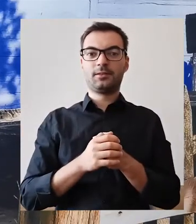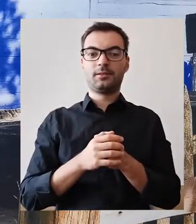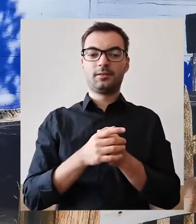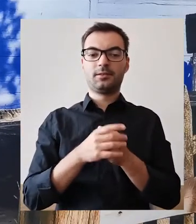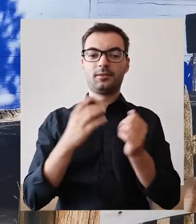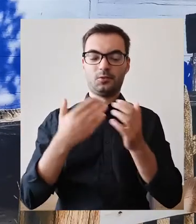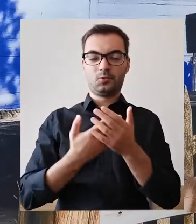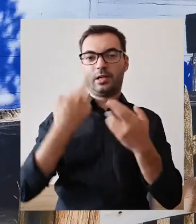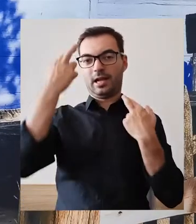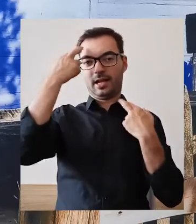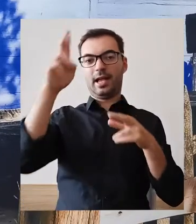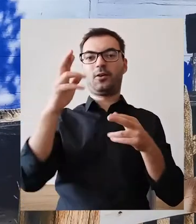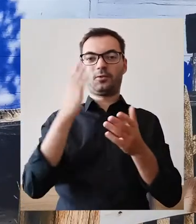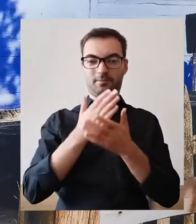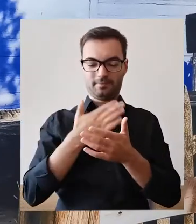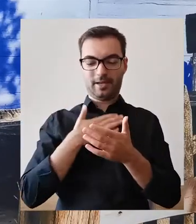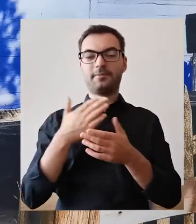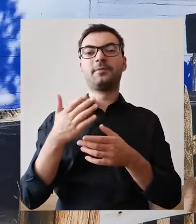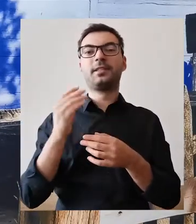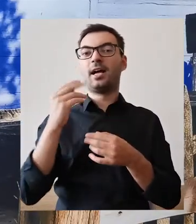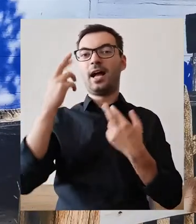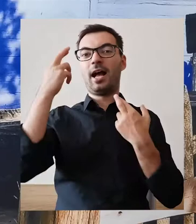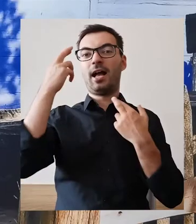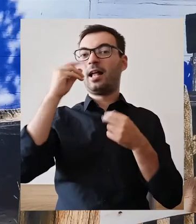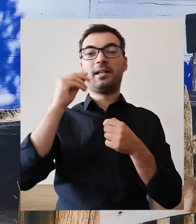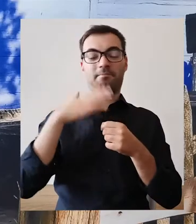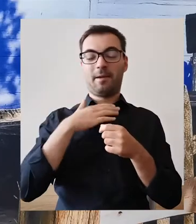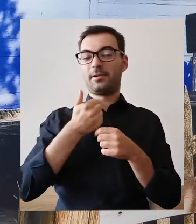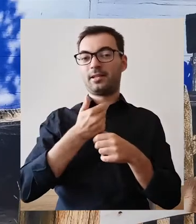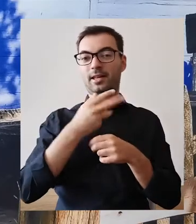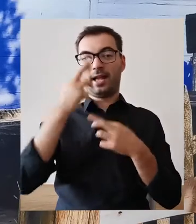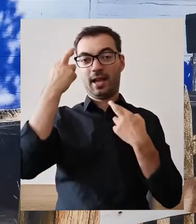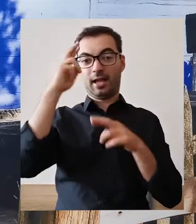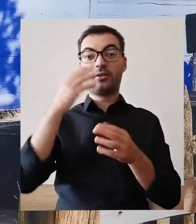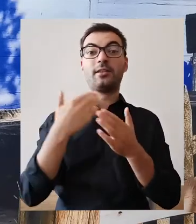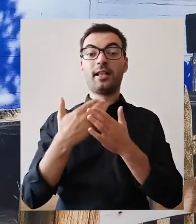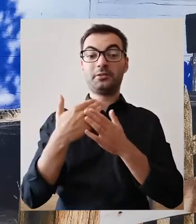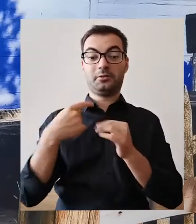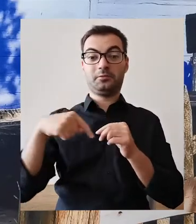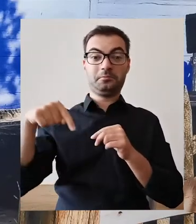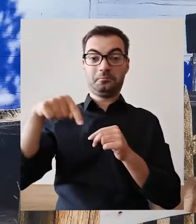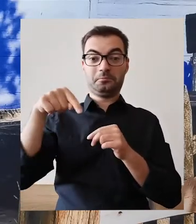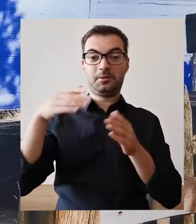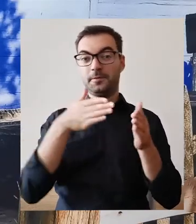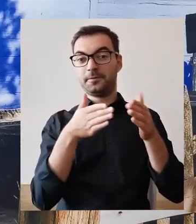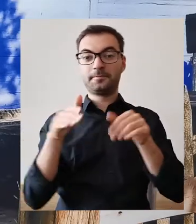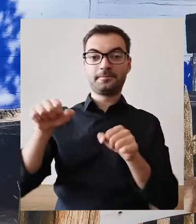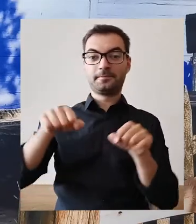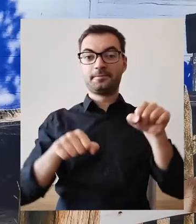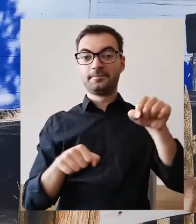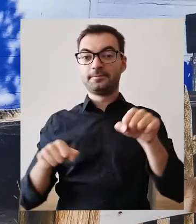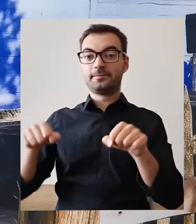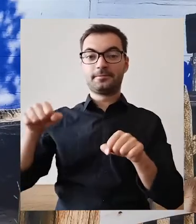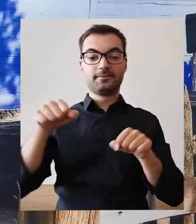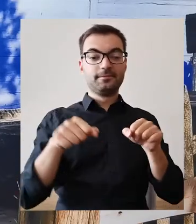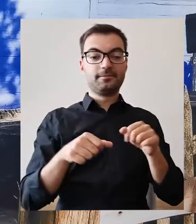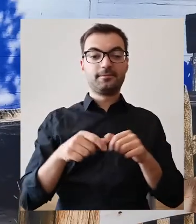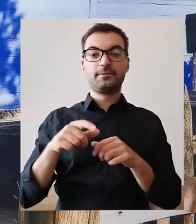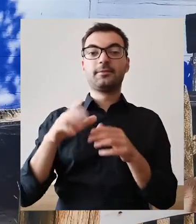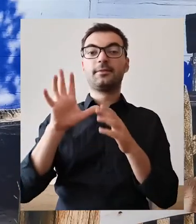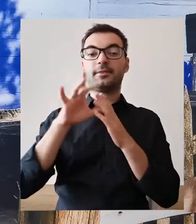rekord zaliczony na tej trasie ale nie jest to rekord jedyny bo już za chwilę mijać będziemy miejscowość która nazywa